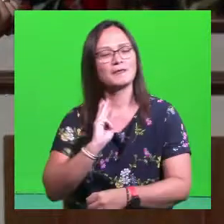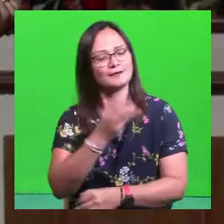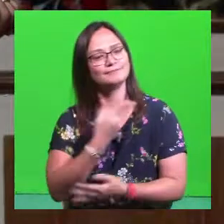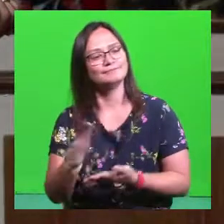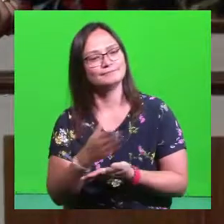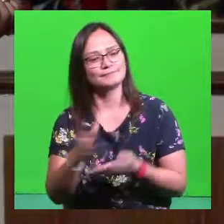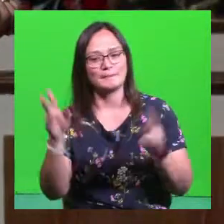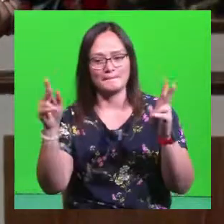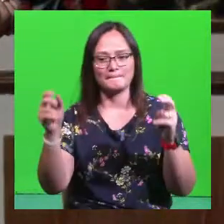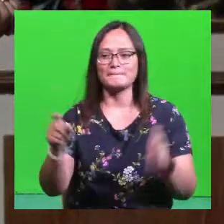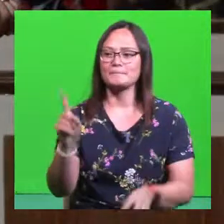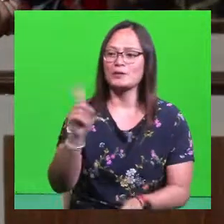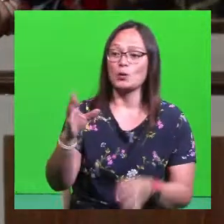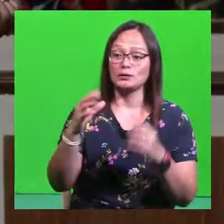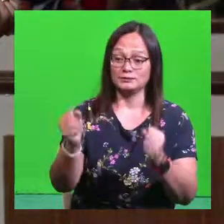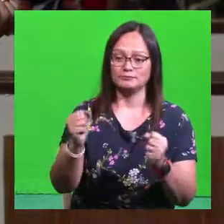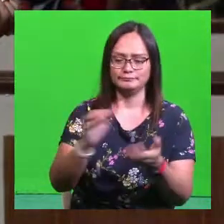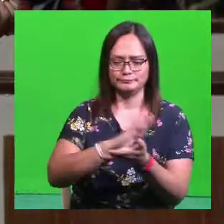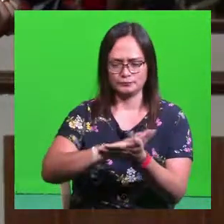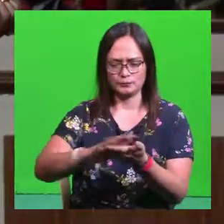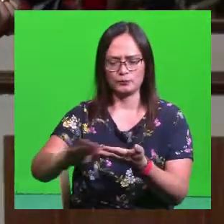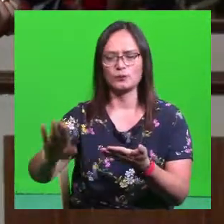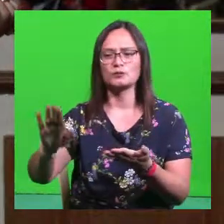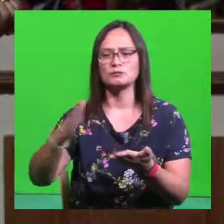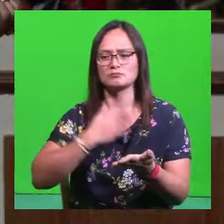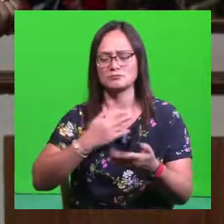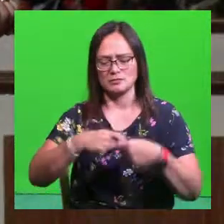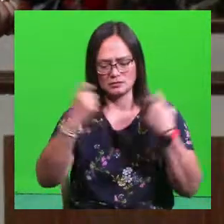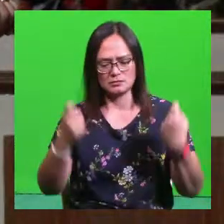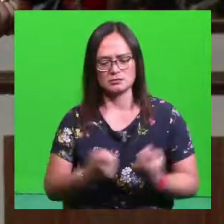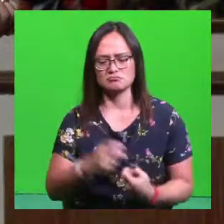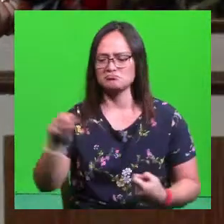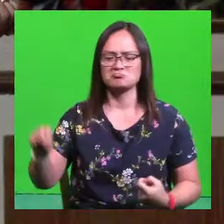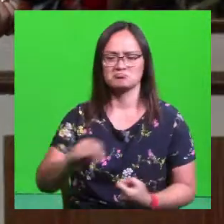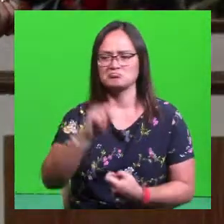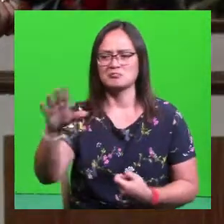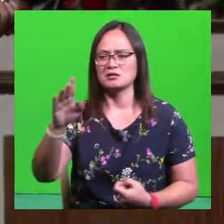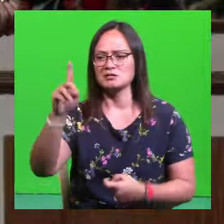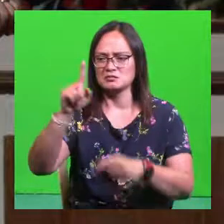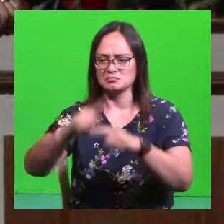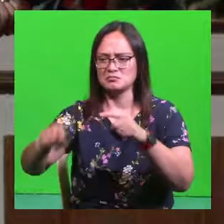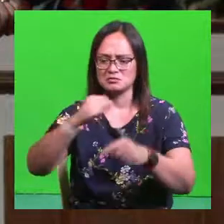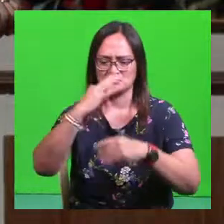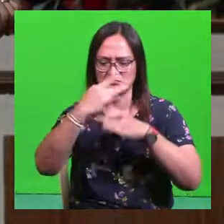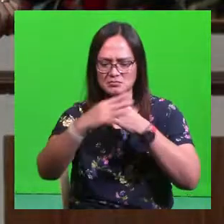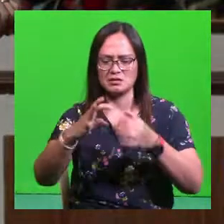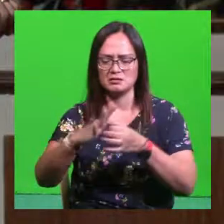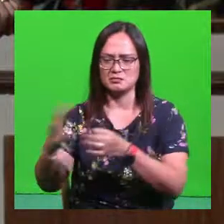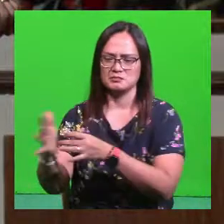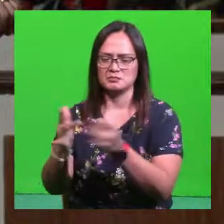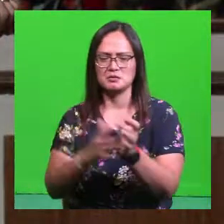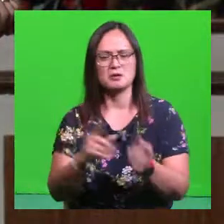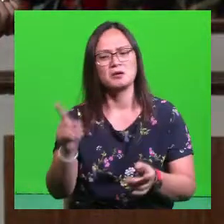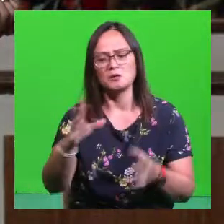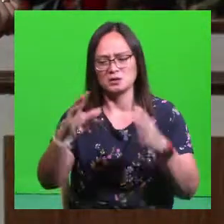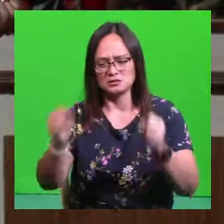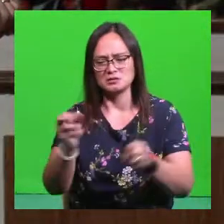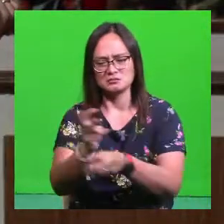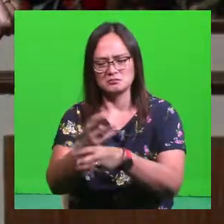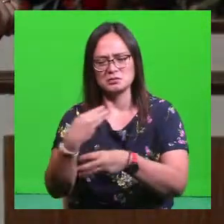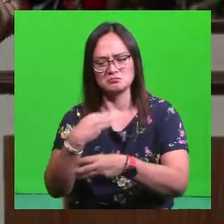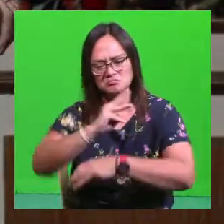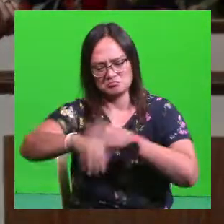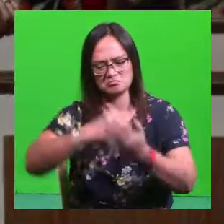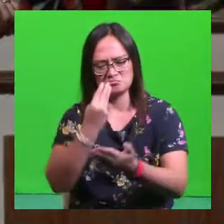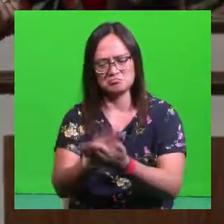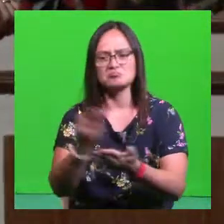of Jesus. What can make me whole again? Nothing but the blood of Jesus. Oh, precious is the